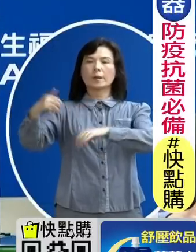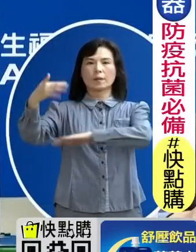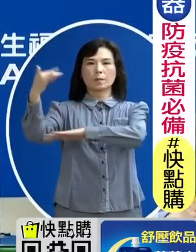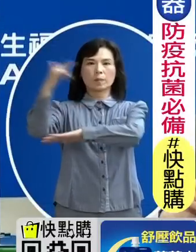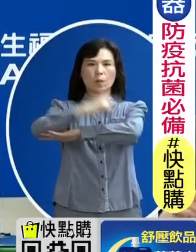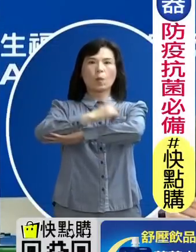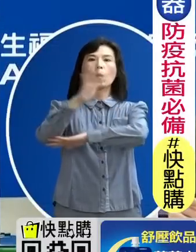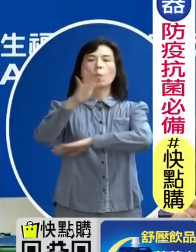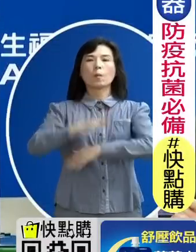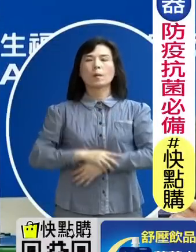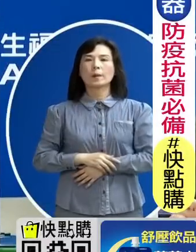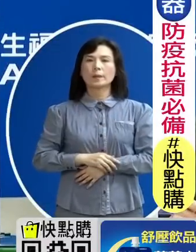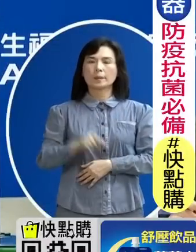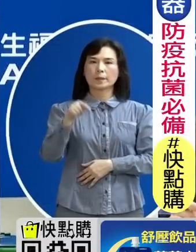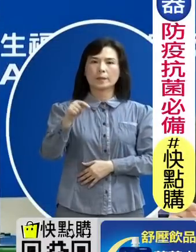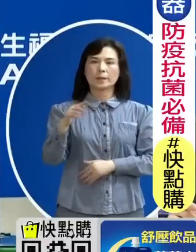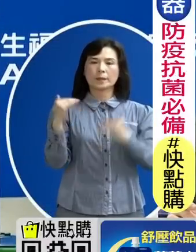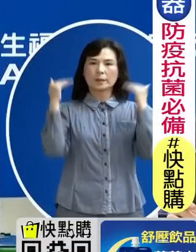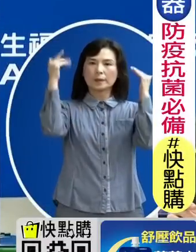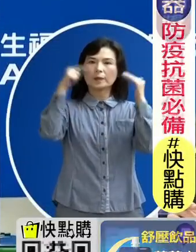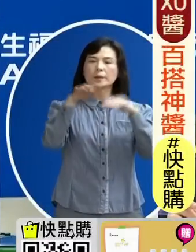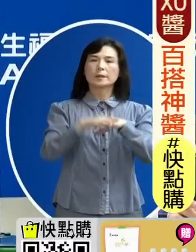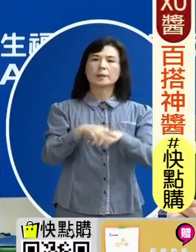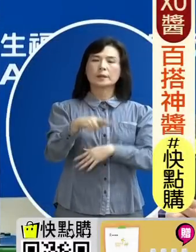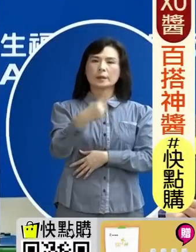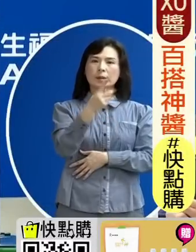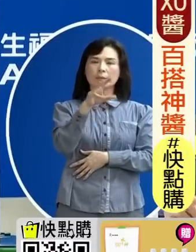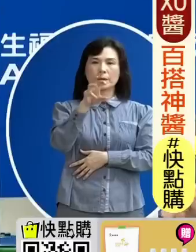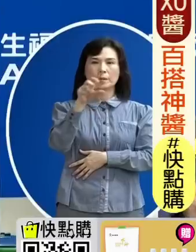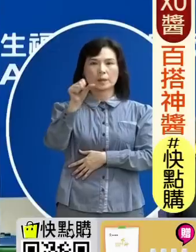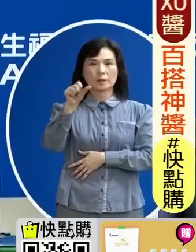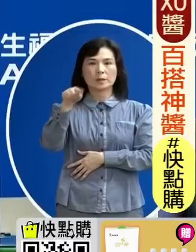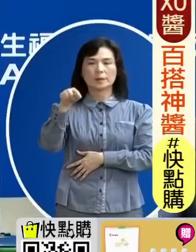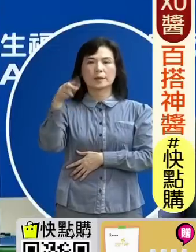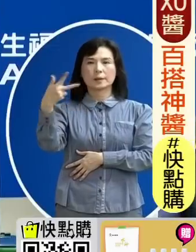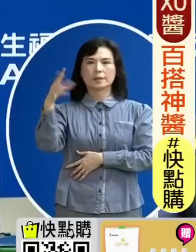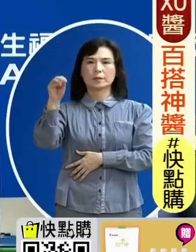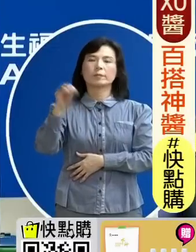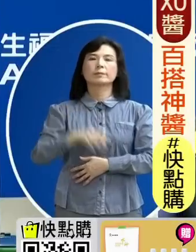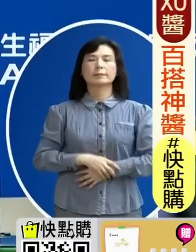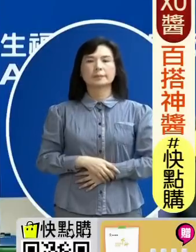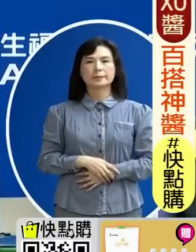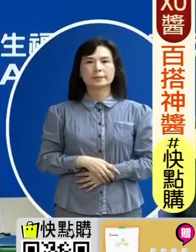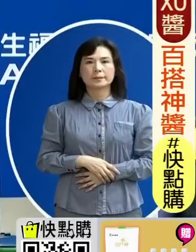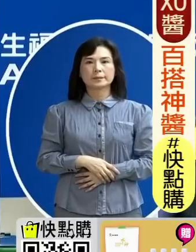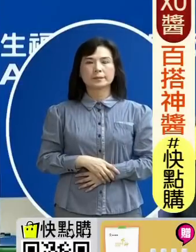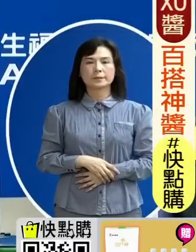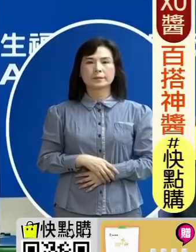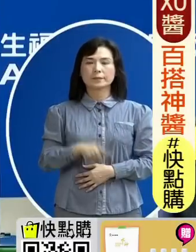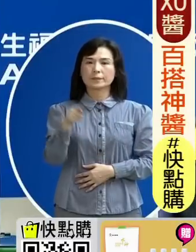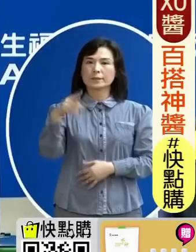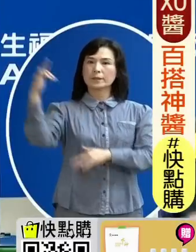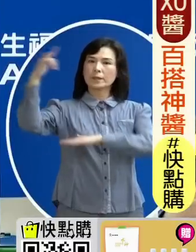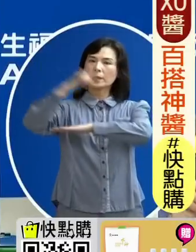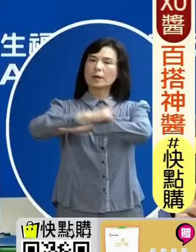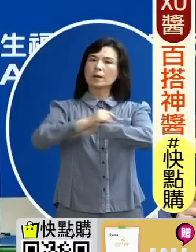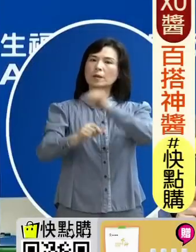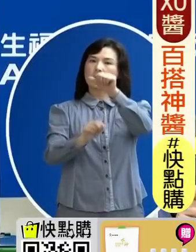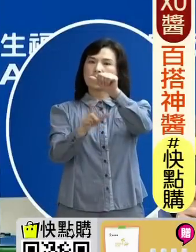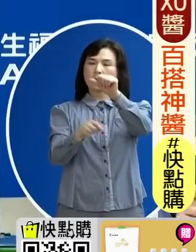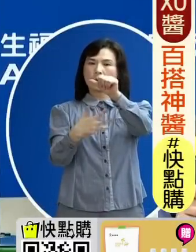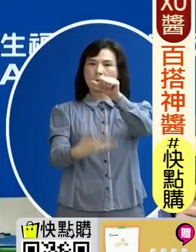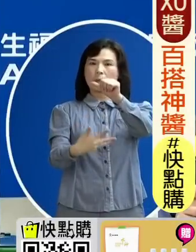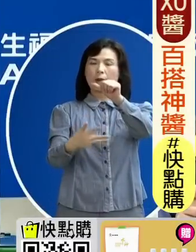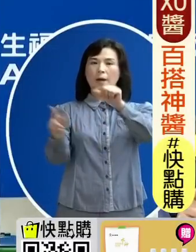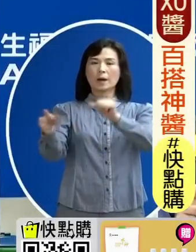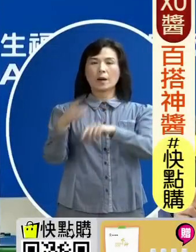给他？为什么你不直接去跟韩国国外去代理？这样子能帮人民省最多钱嘛？结果呢，他说给国外